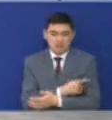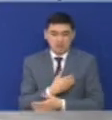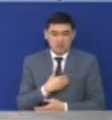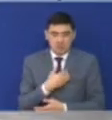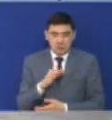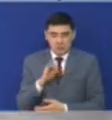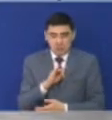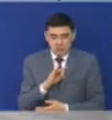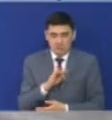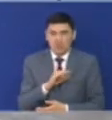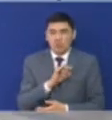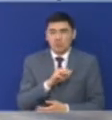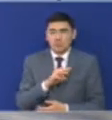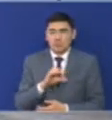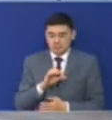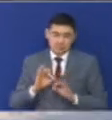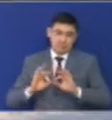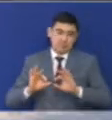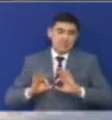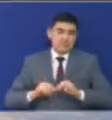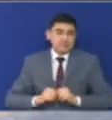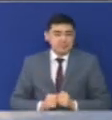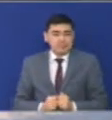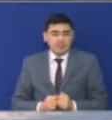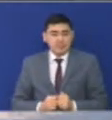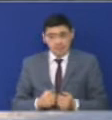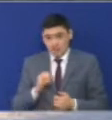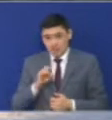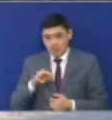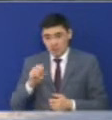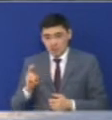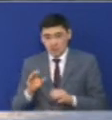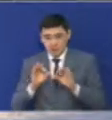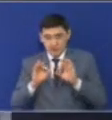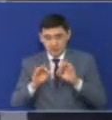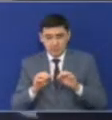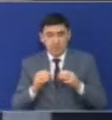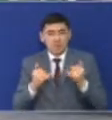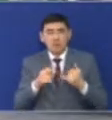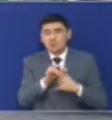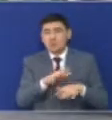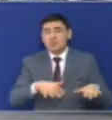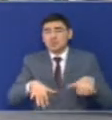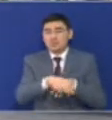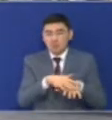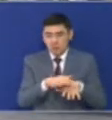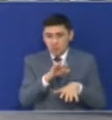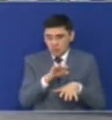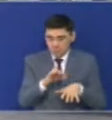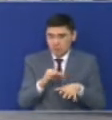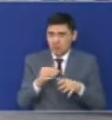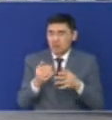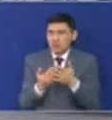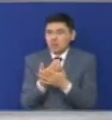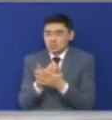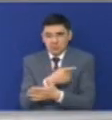страхования. Аким города Ермак Салимов обратил внимание на то, что население не в полной мере информируется. Остановившись на вопросе весенних